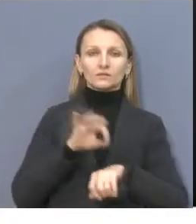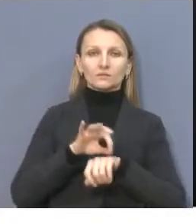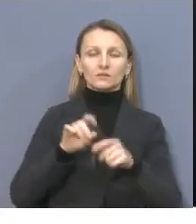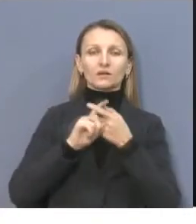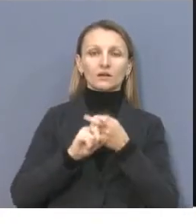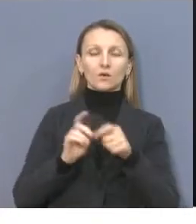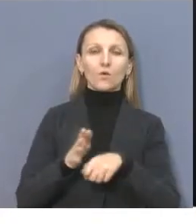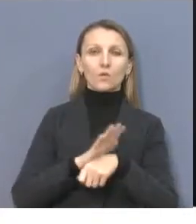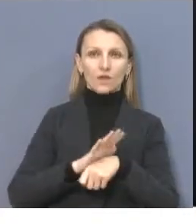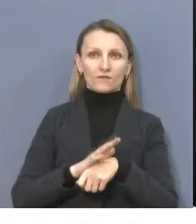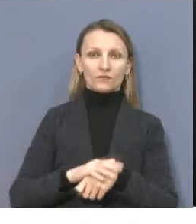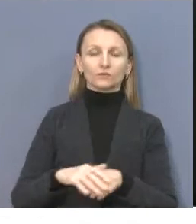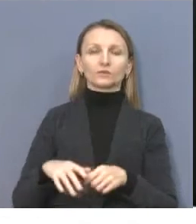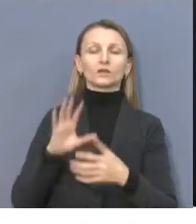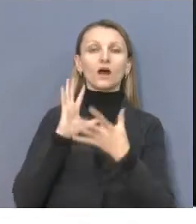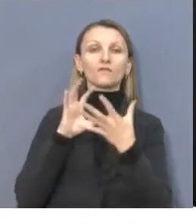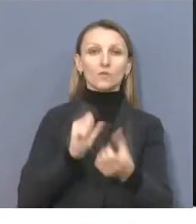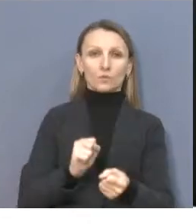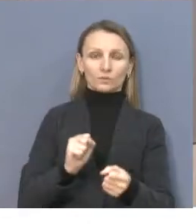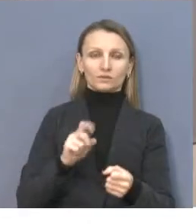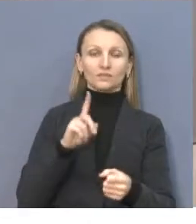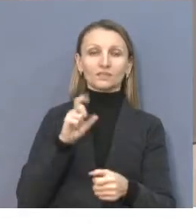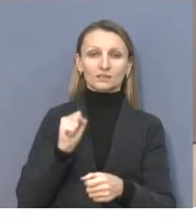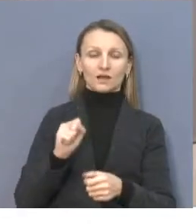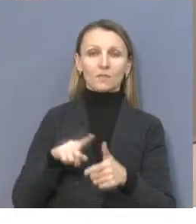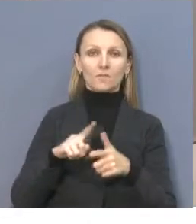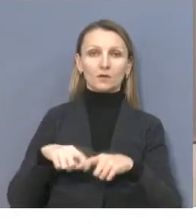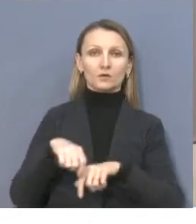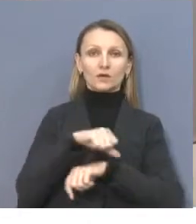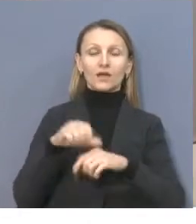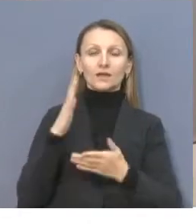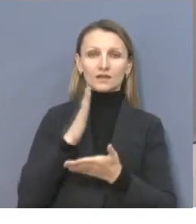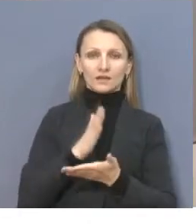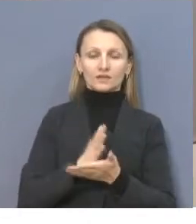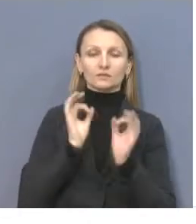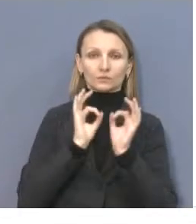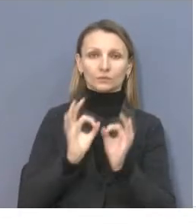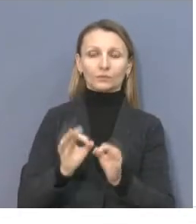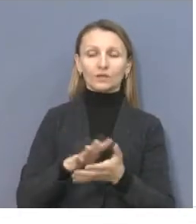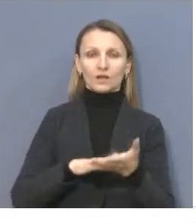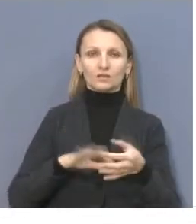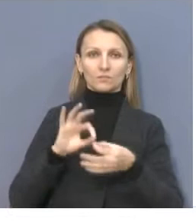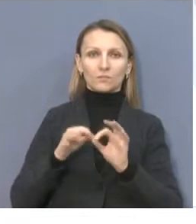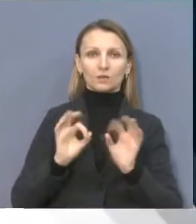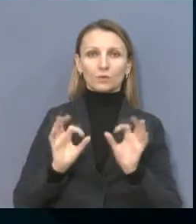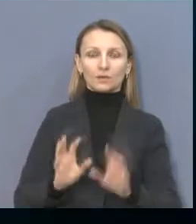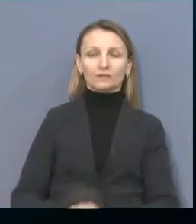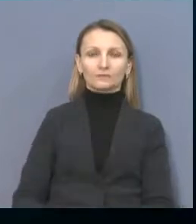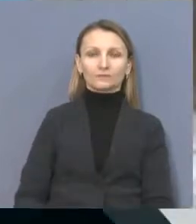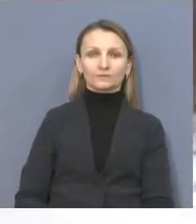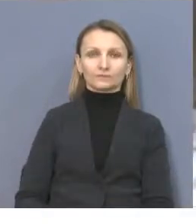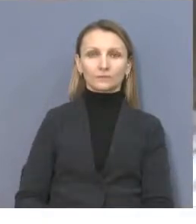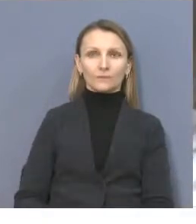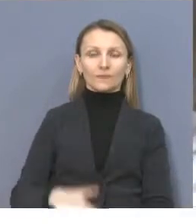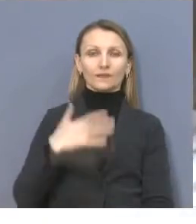инфекцией междугородним транспорте на территории османской области везли ряд ограничений об этом более подробно расскажу вам я и гиримса lenovo